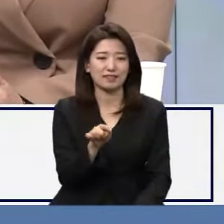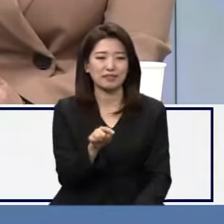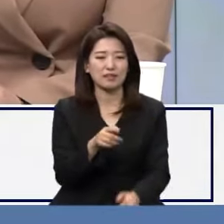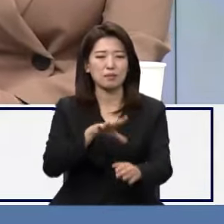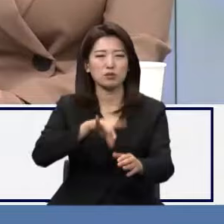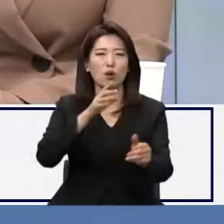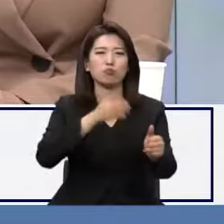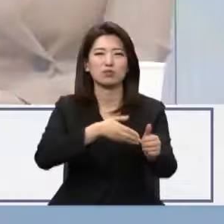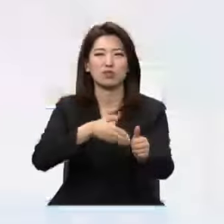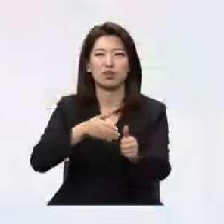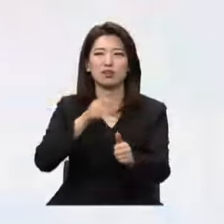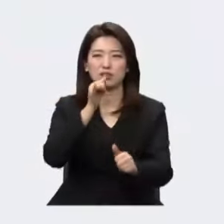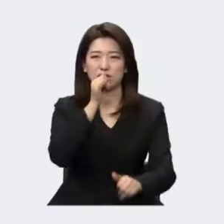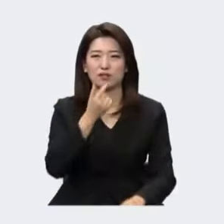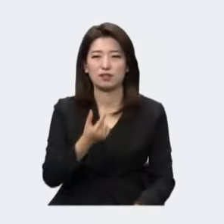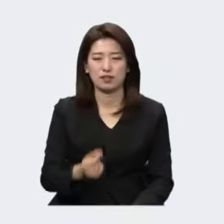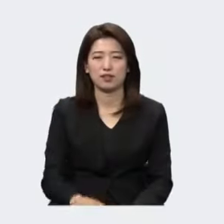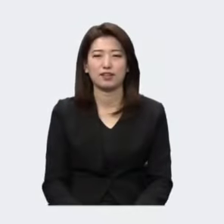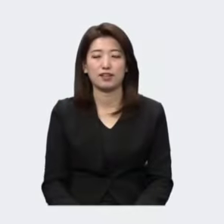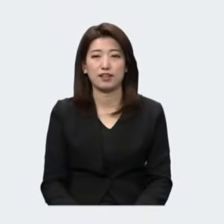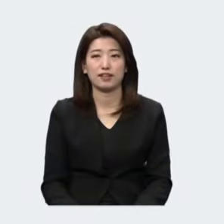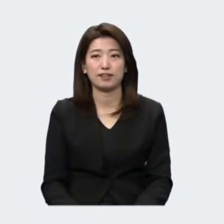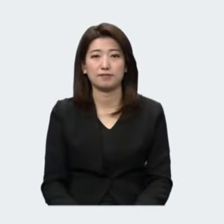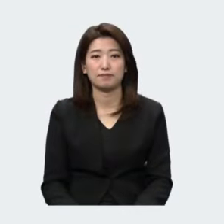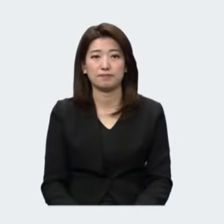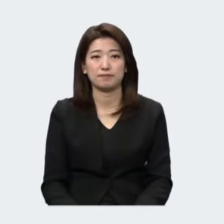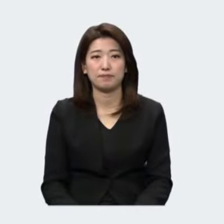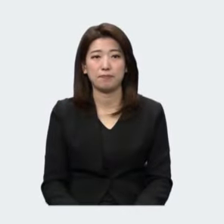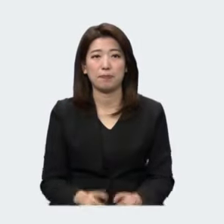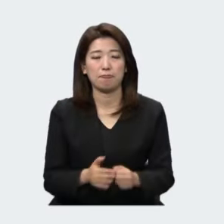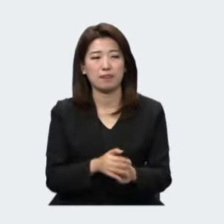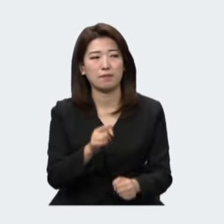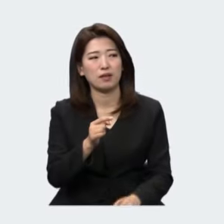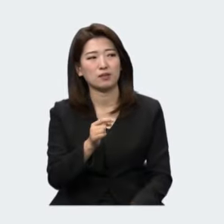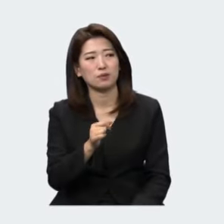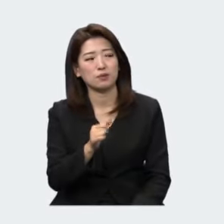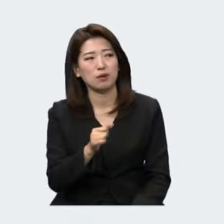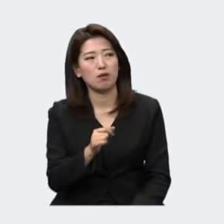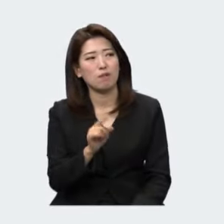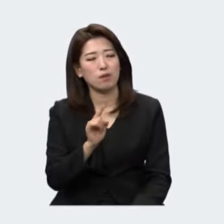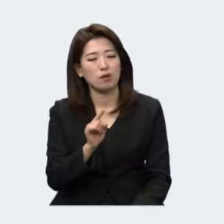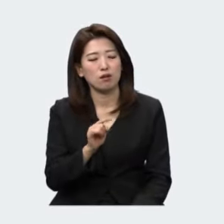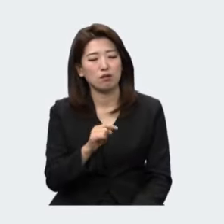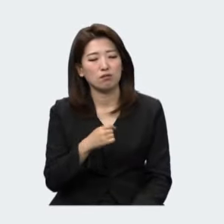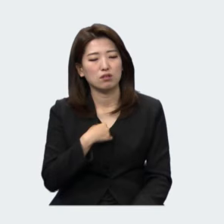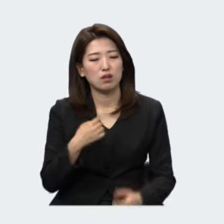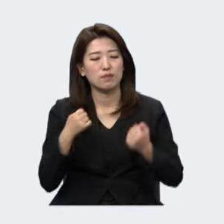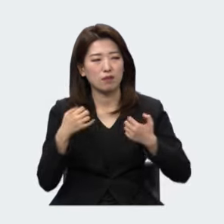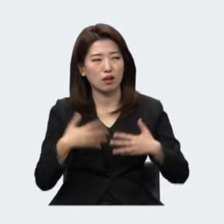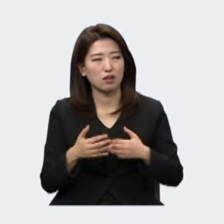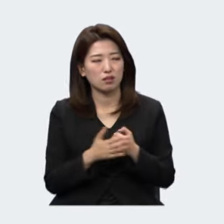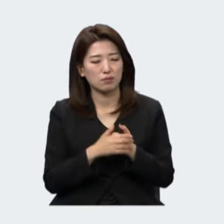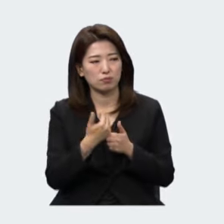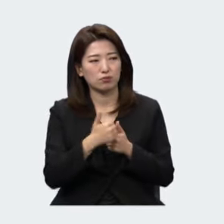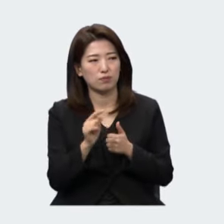그런 요청을 하고 있는 거에 대한 어떤 약간의 불만 같은 이야기를 하시는 분들도 국민의 힘 내부에 계시고요 그리고